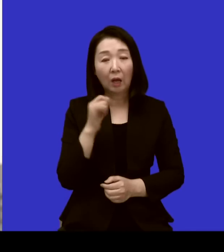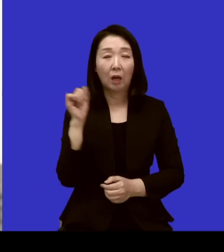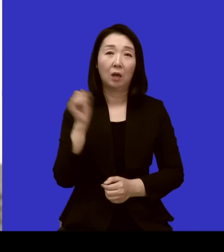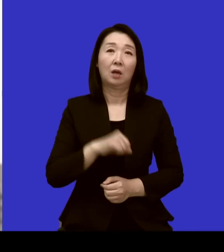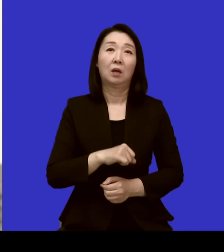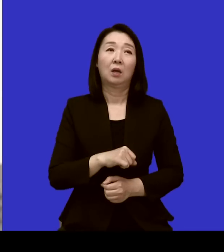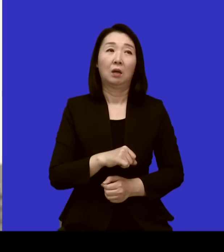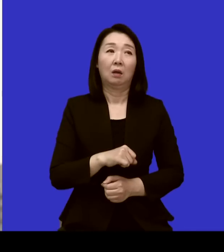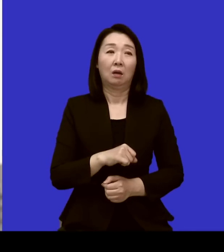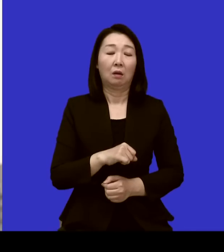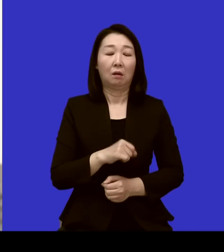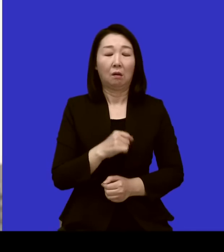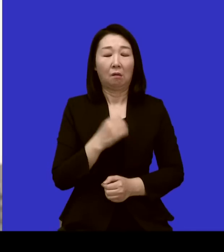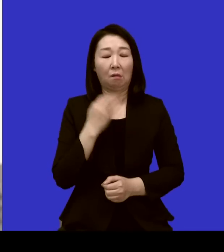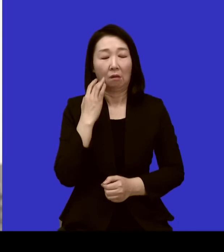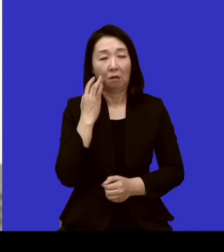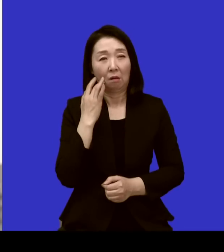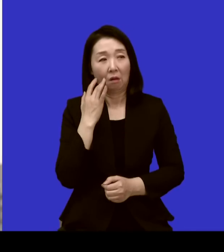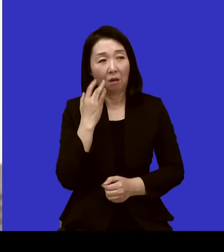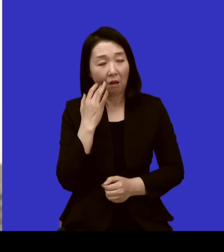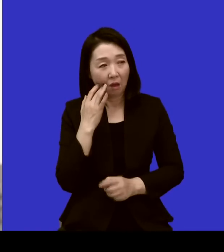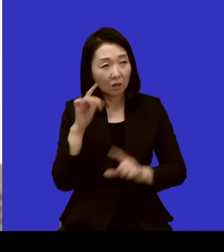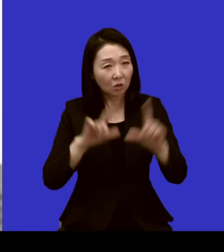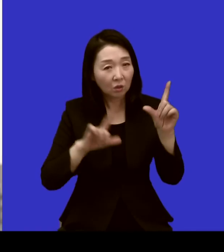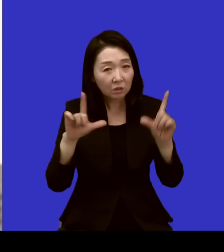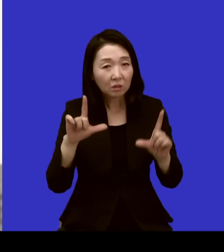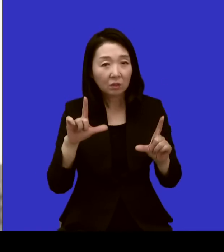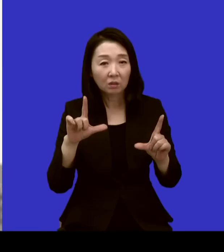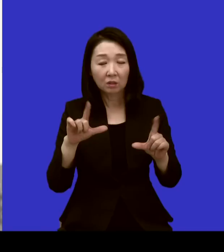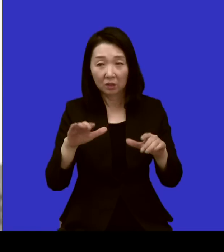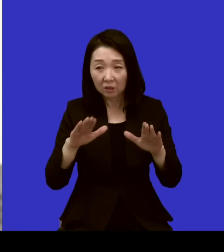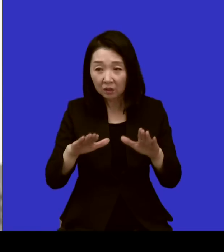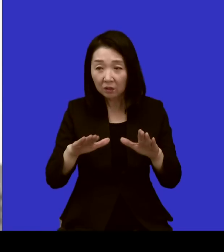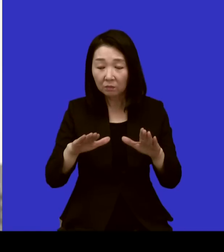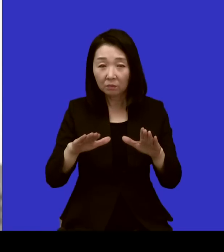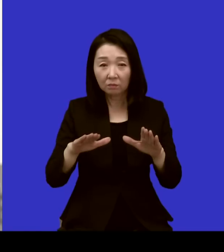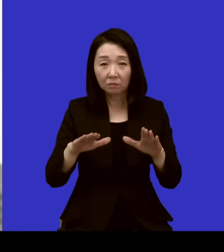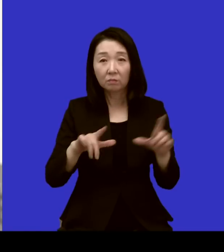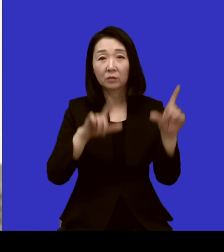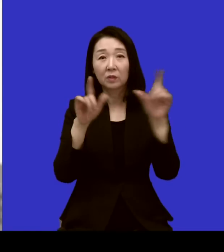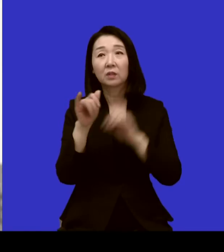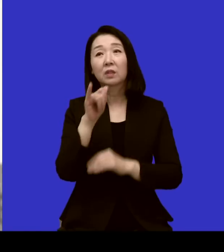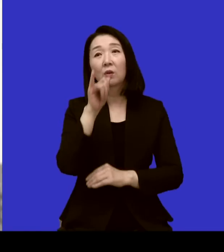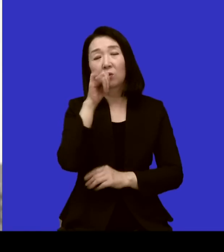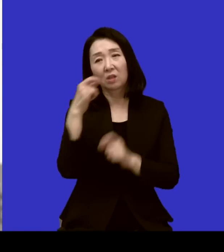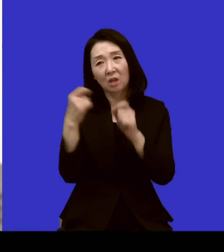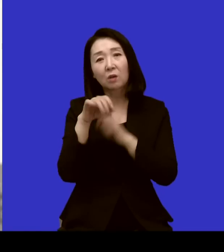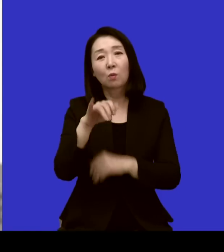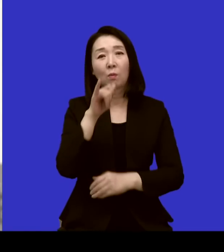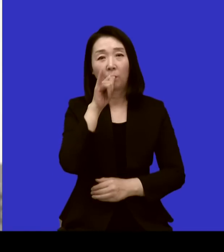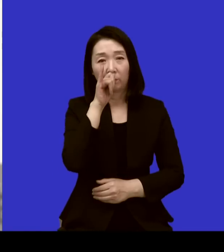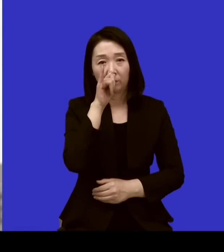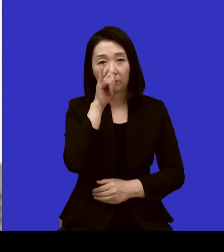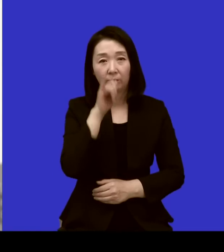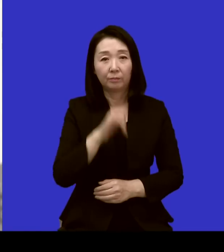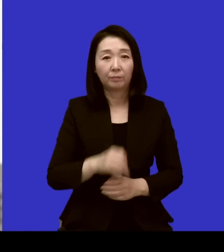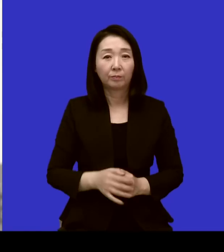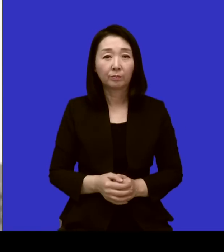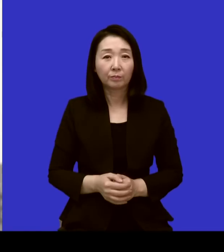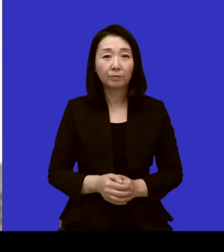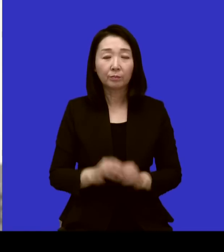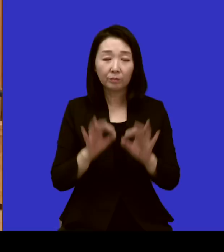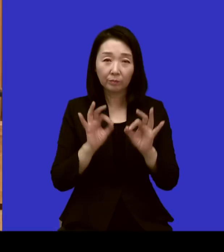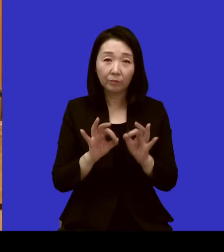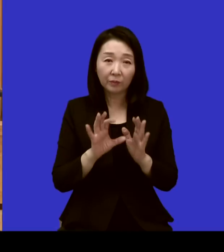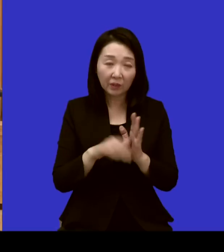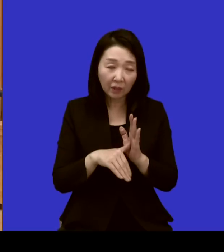이런 끔찍한 현실이 있구나. 그게 바로 우리가 살고 있는 멀지도 않은 곳에 있구나. 이제 이런 네. 걸 느꼈고 큰 충격을